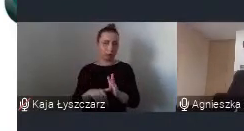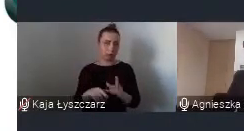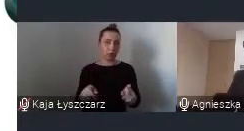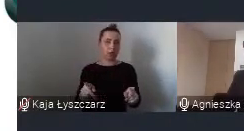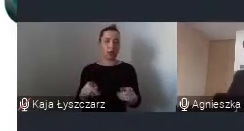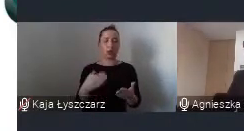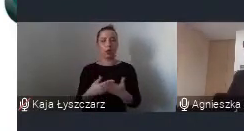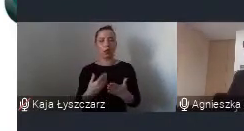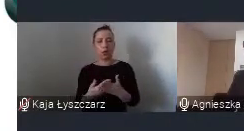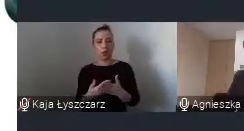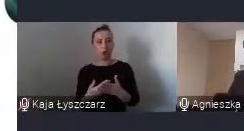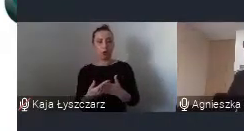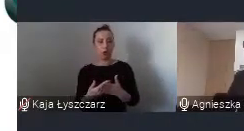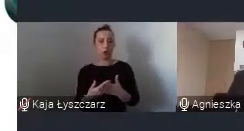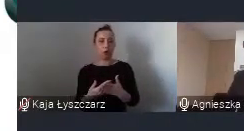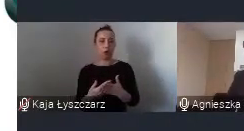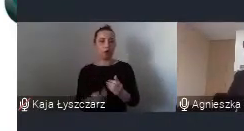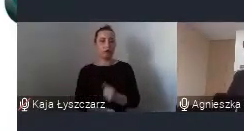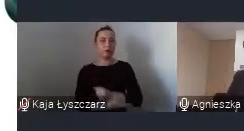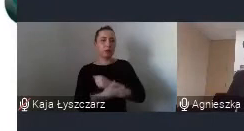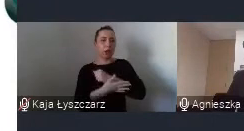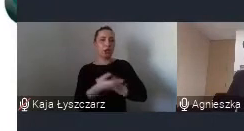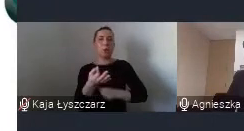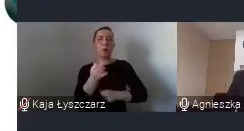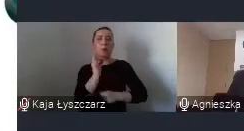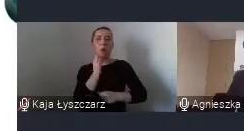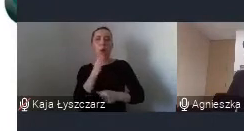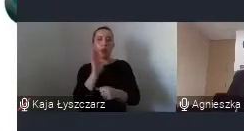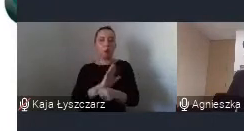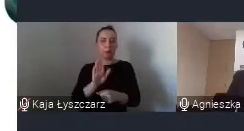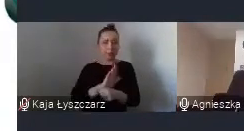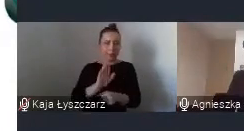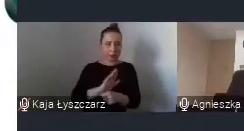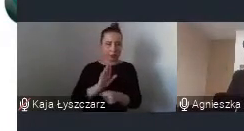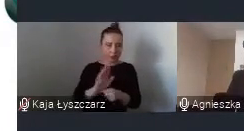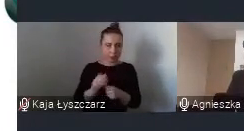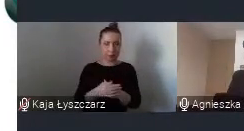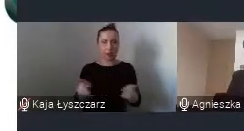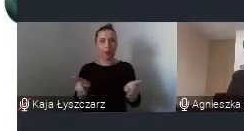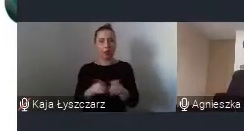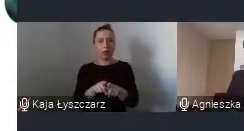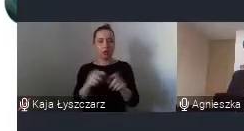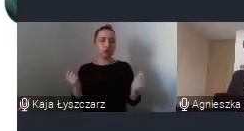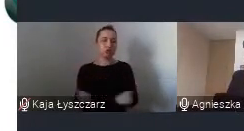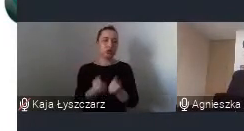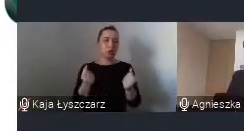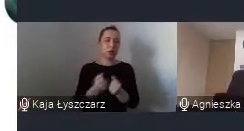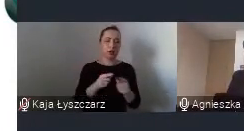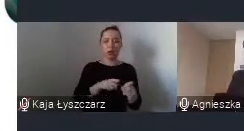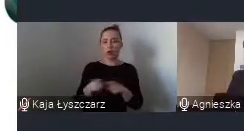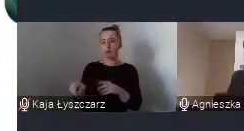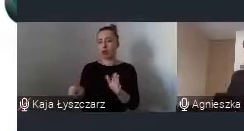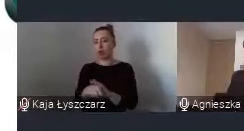elementy związane i z lokalnymi startupami, czy młodym, obiecującymi biznesami, ale też na przykład działania adresowane do